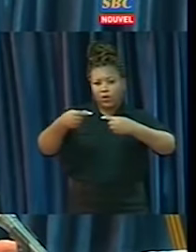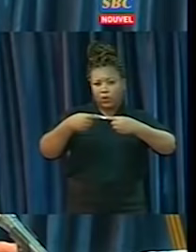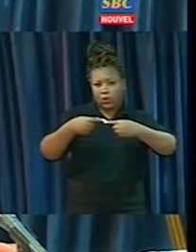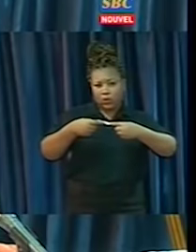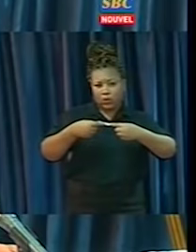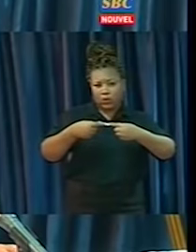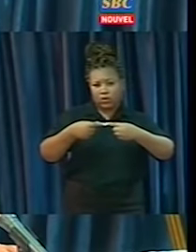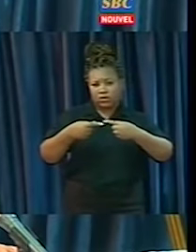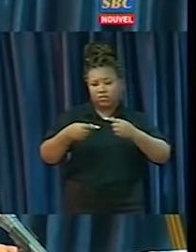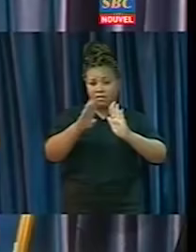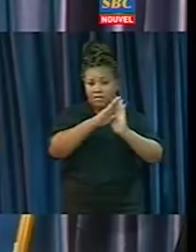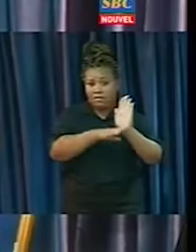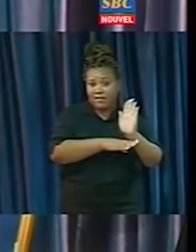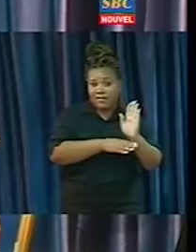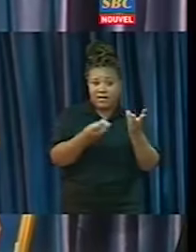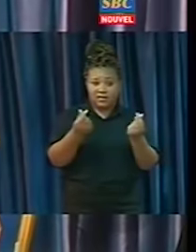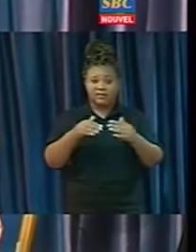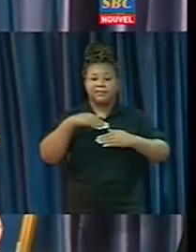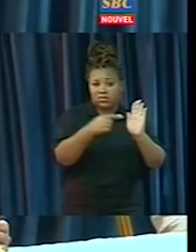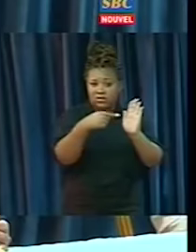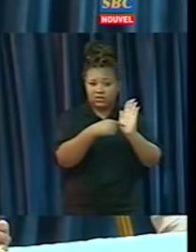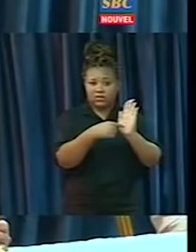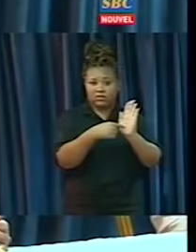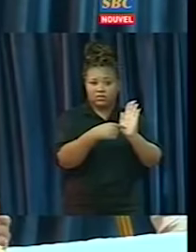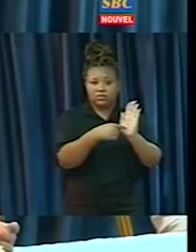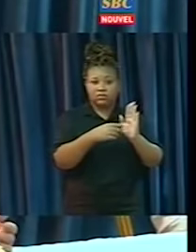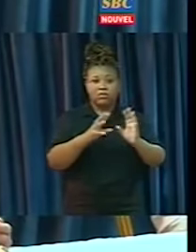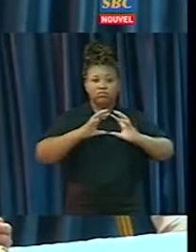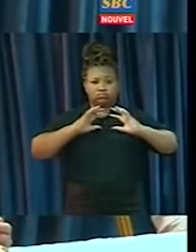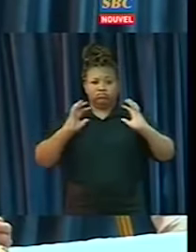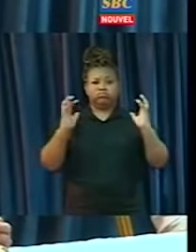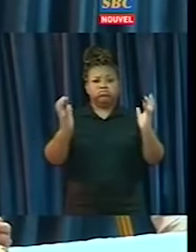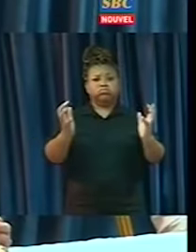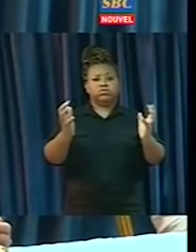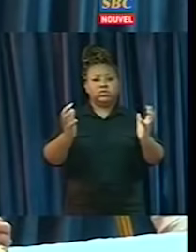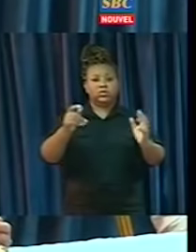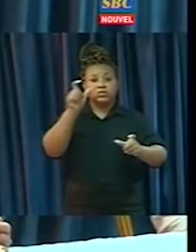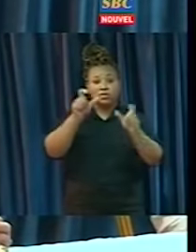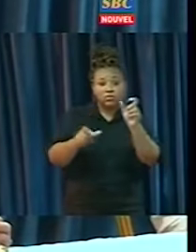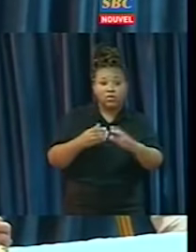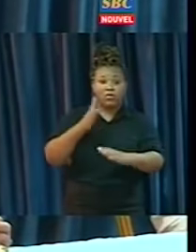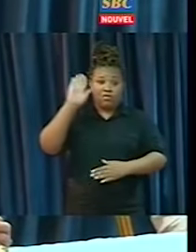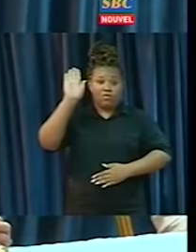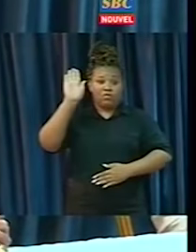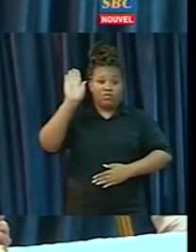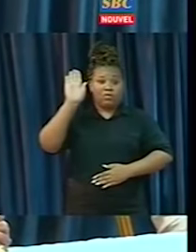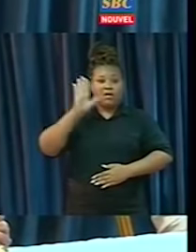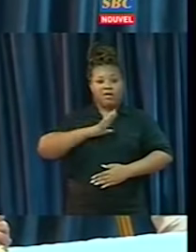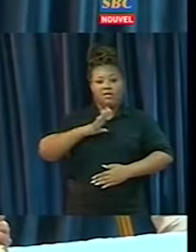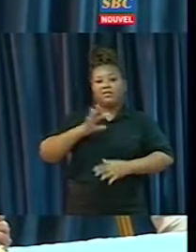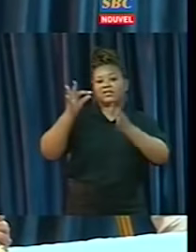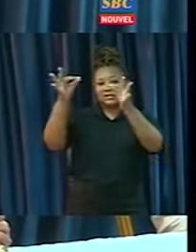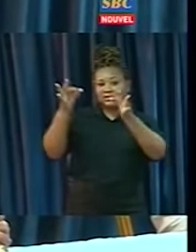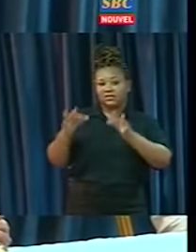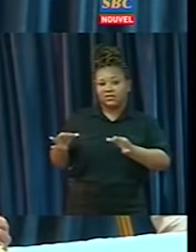session l'Assemblée s'y suspend un seul coup bon matin. Sa amendment pour Appropriation Bill 2020, il y a encore